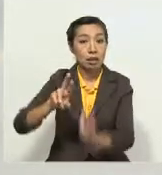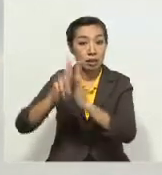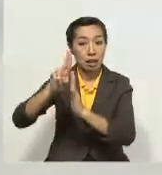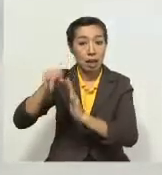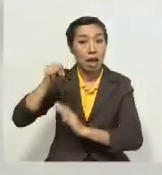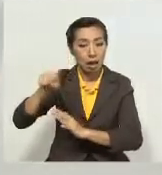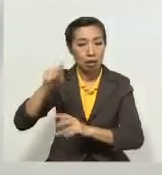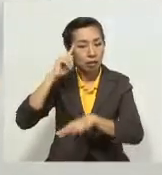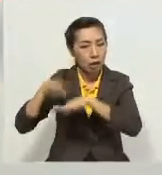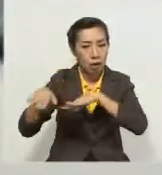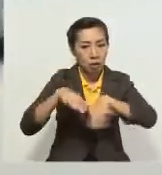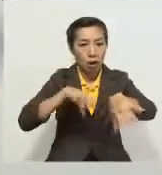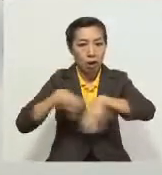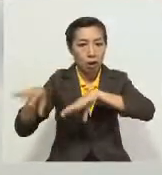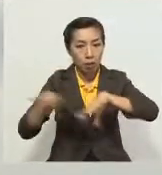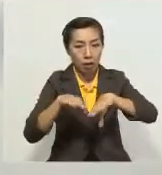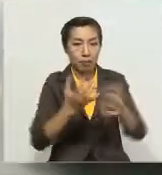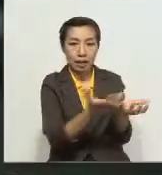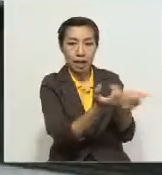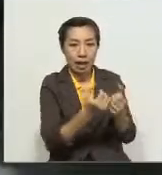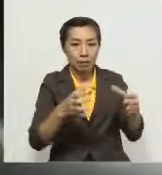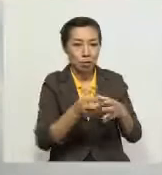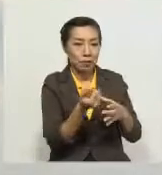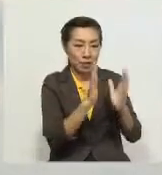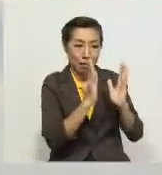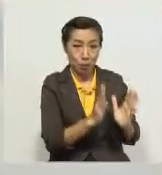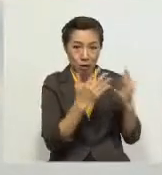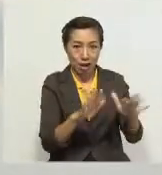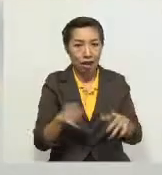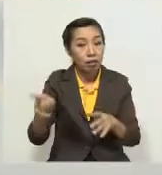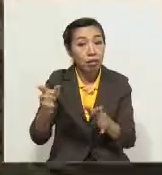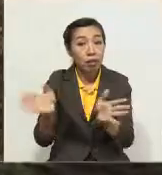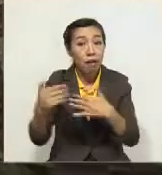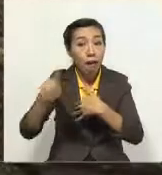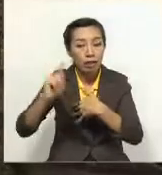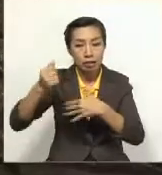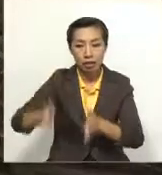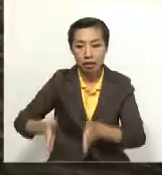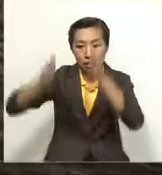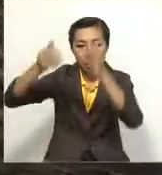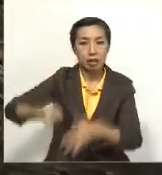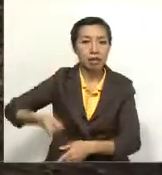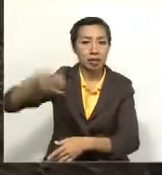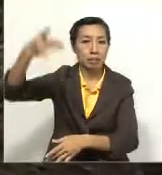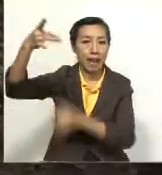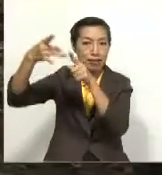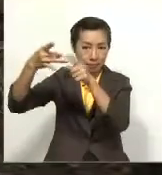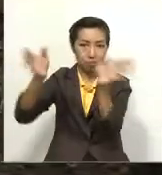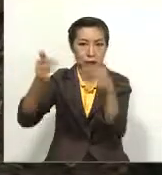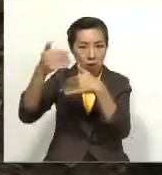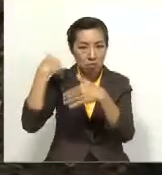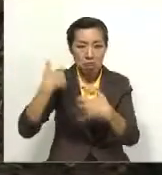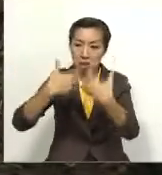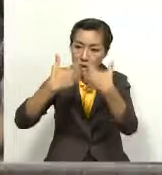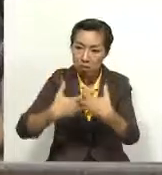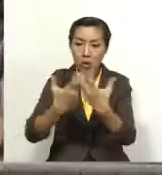พร้อมรับทีมหมูป่าทั้ง13คนโดยเตรียมอุปกรณ์ไว้ที่บริเวณชั้น8ตึกอุบัติเหตุ14ชั้นพร้อมทั้งได้ระดมทีมแพทย์ผู้เชี่ยวช